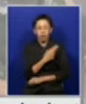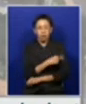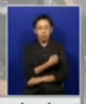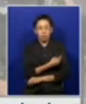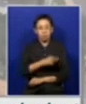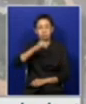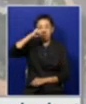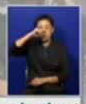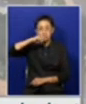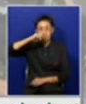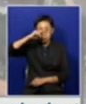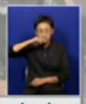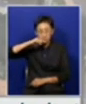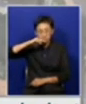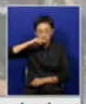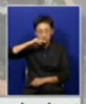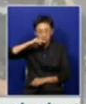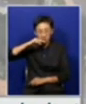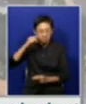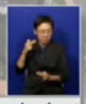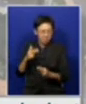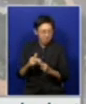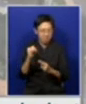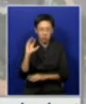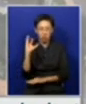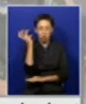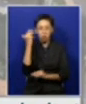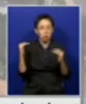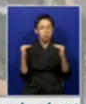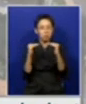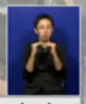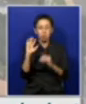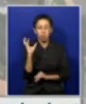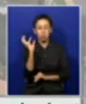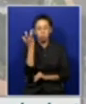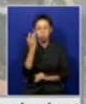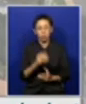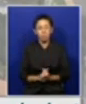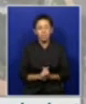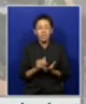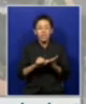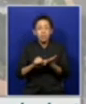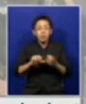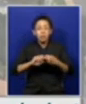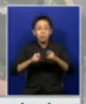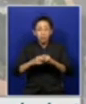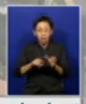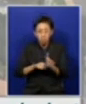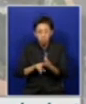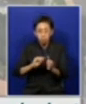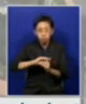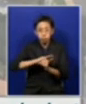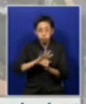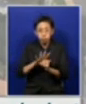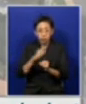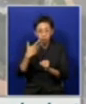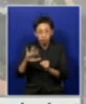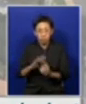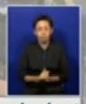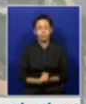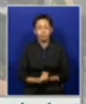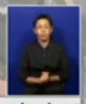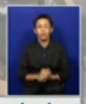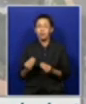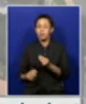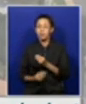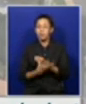ยเนี่ยไปสู่ระดับ world class นอกจากจะแก้ปัญหาโควิดครั้งนี้แล้วนะครับยังเป็นโอก